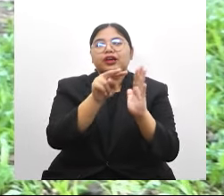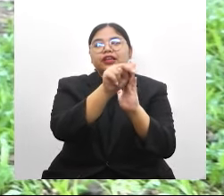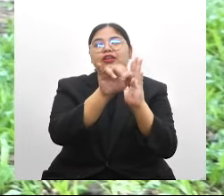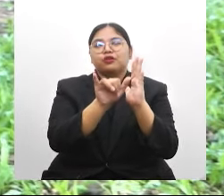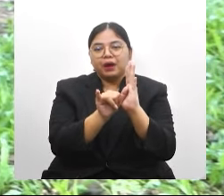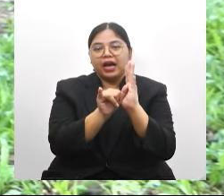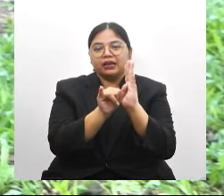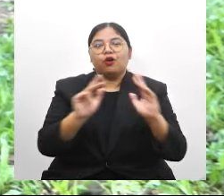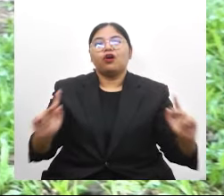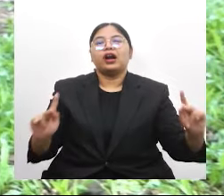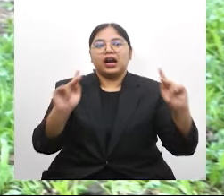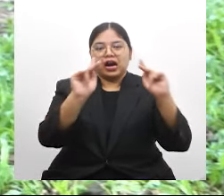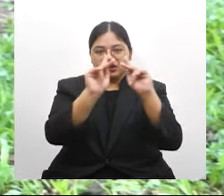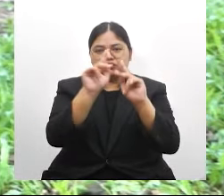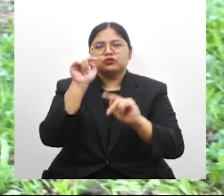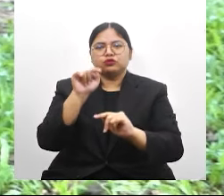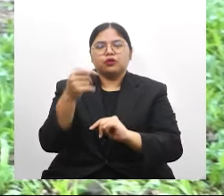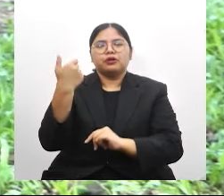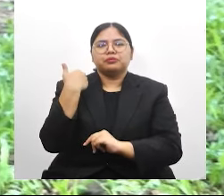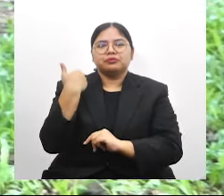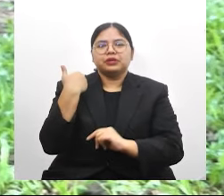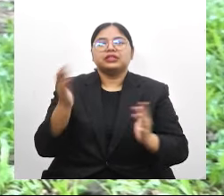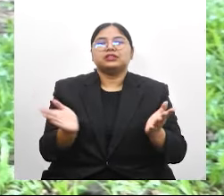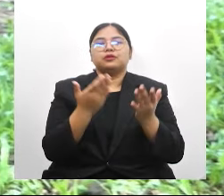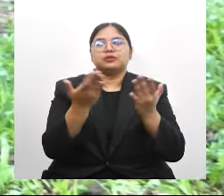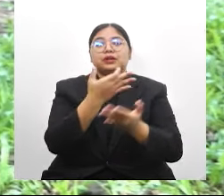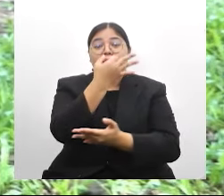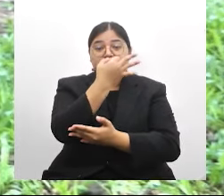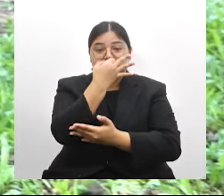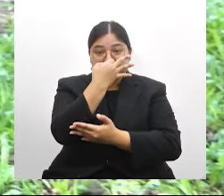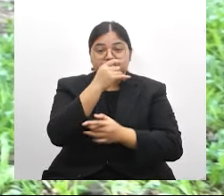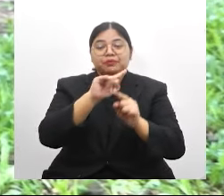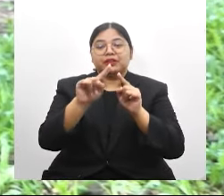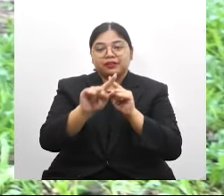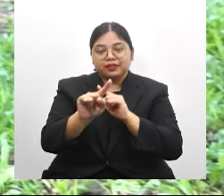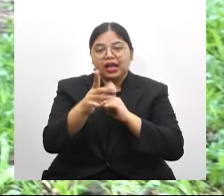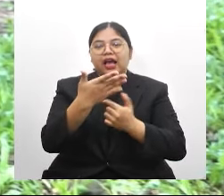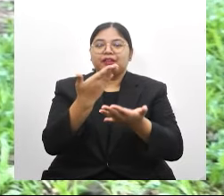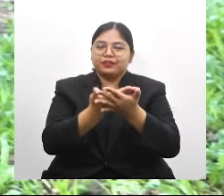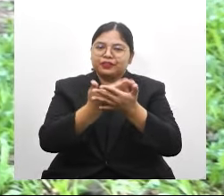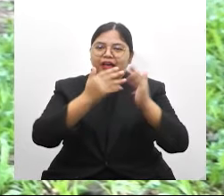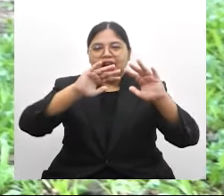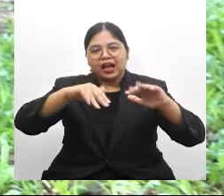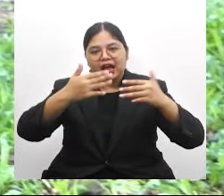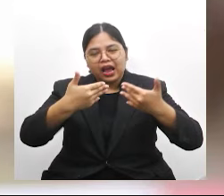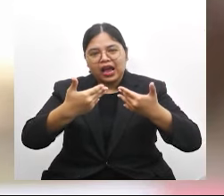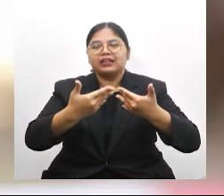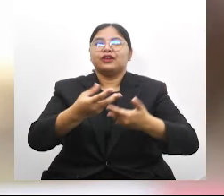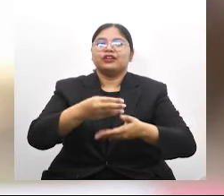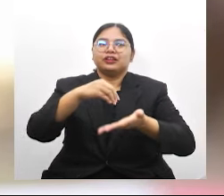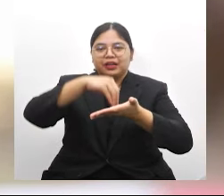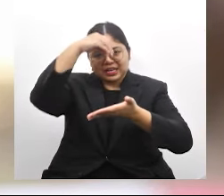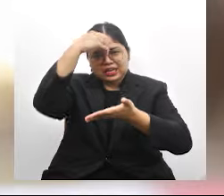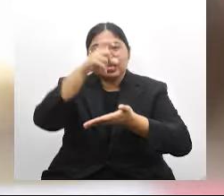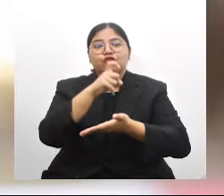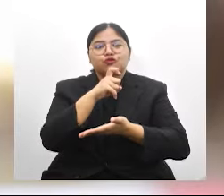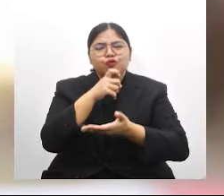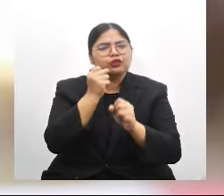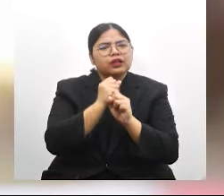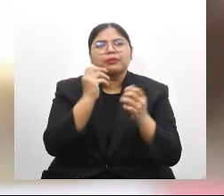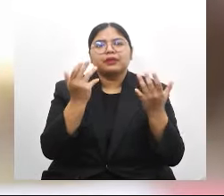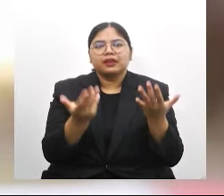กระทรวงนะโดยเฉพาะการส่งเสริมเรื่องของทักษะอาชีพการหารายได้ระหว่างเรียน Learn Toearnนะคะทำยังไงก็ได้ให้นัก